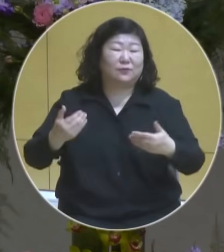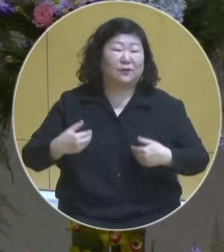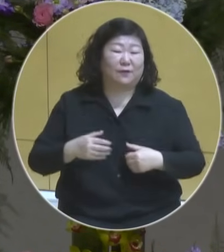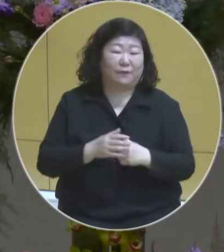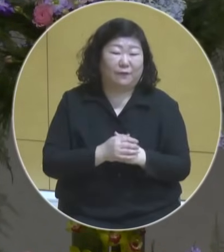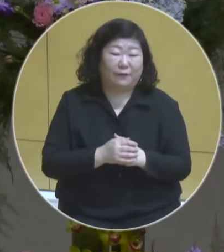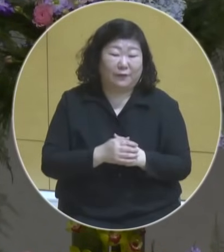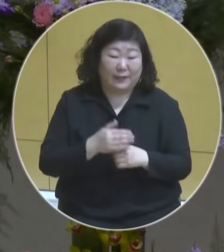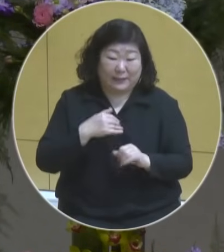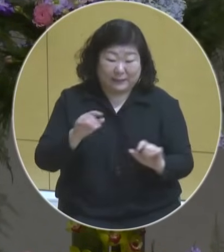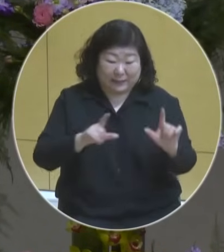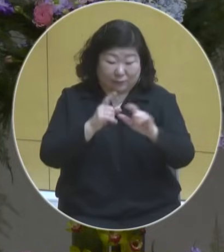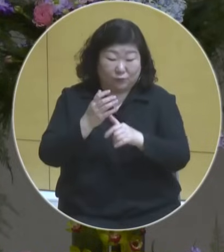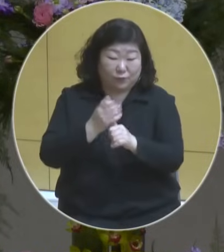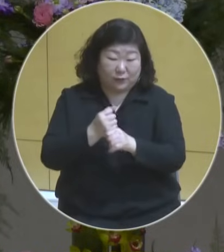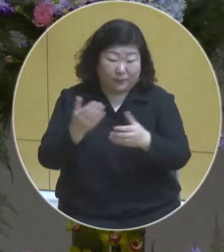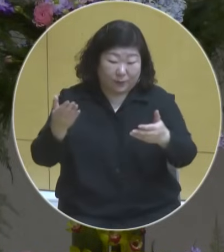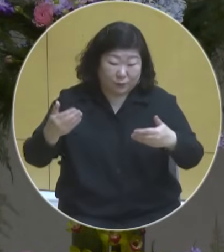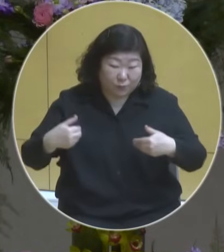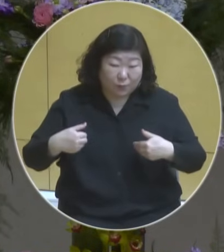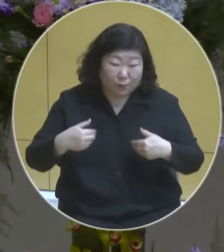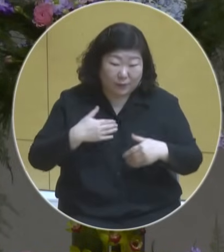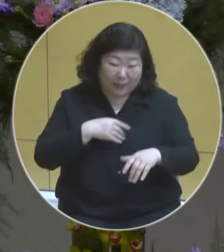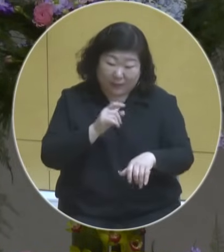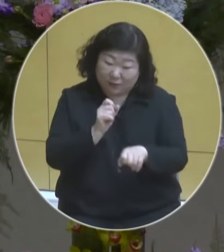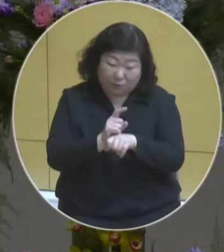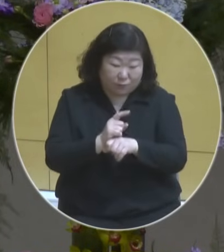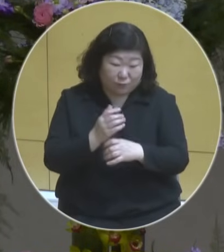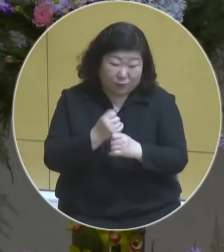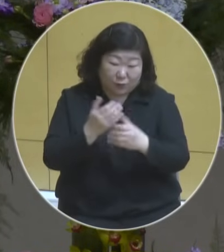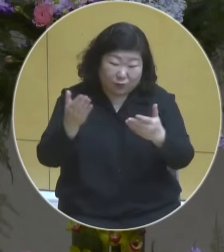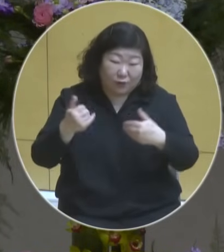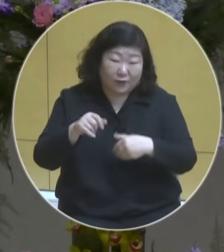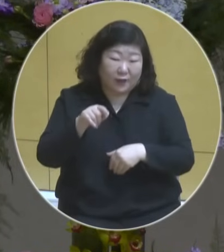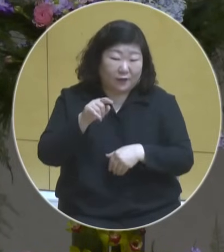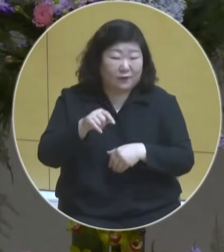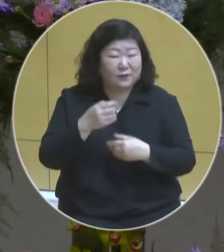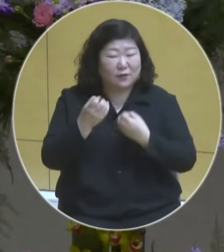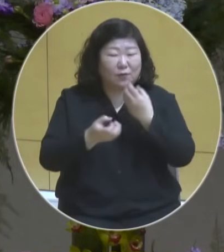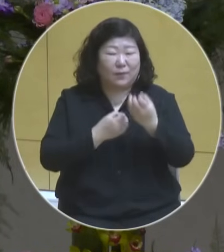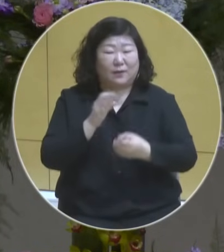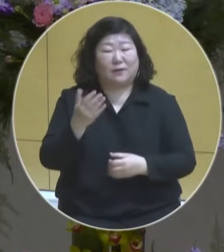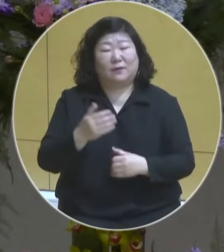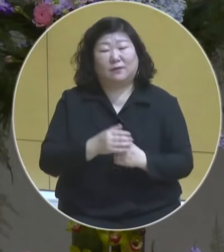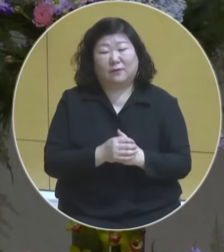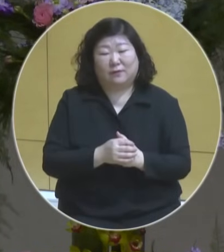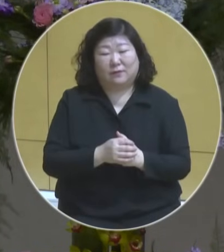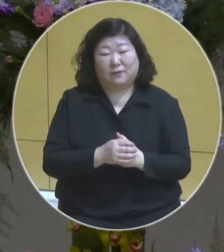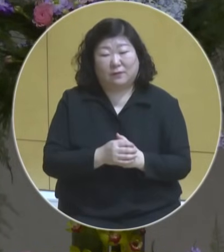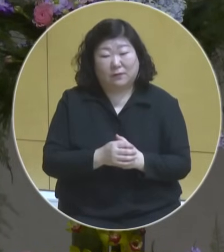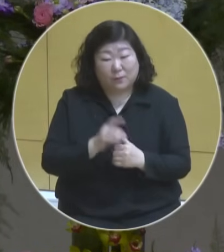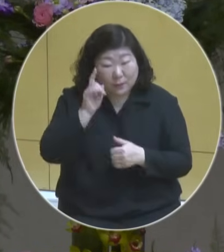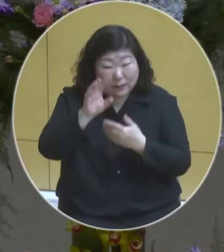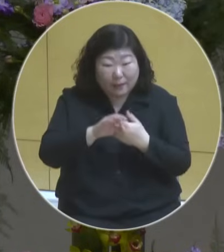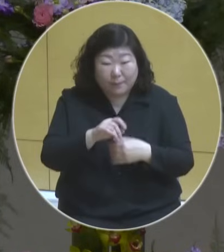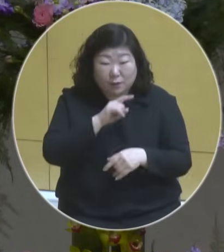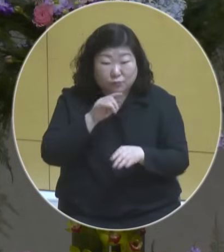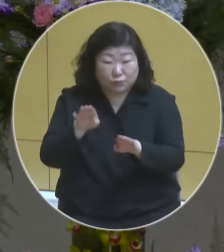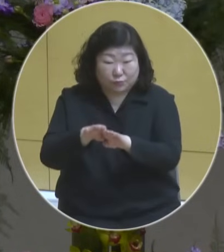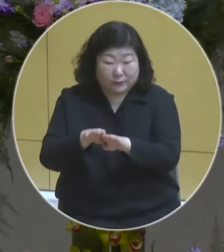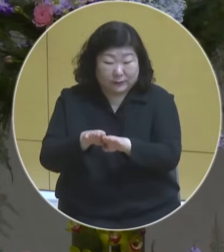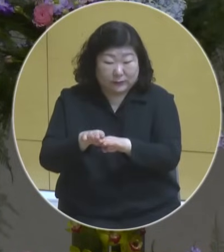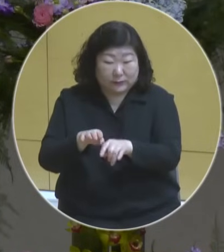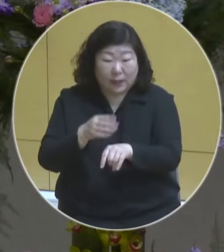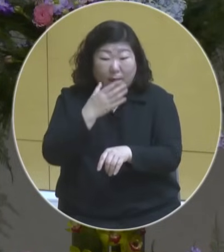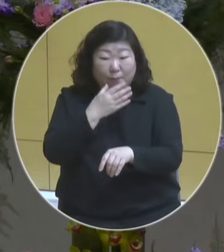주었고 내 삶을 붙들어 주었고 내 성품을 붙들어 주고는 것을 고백하게 됩니다 왜냐하면이 주일은 주님께서 복되게 하기